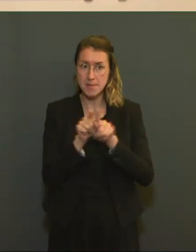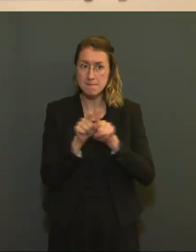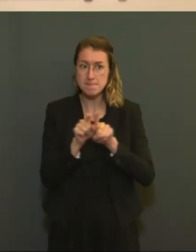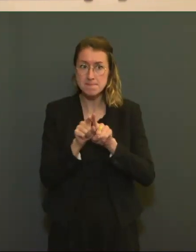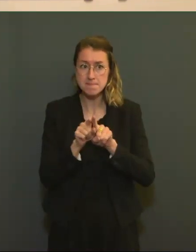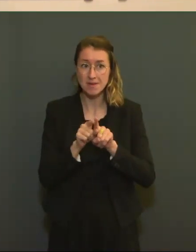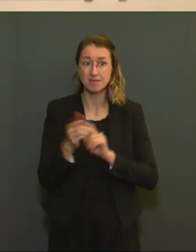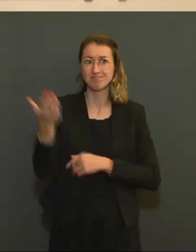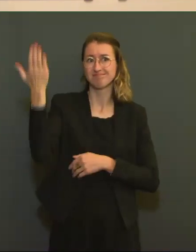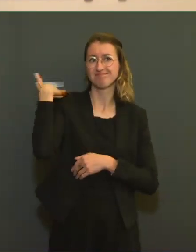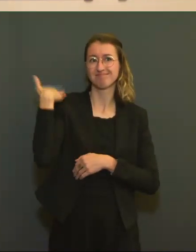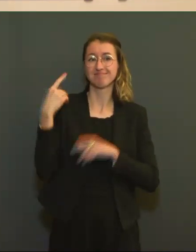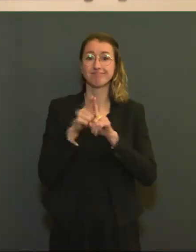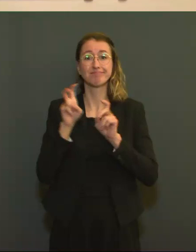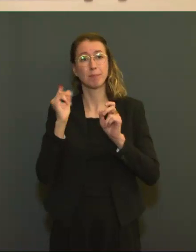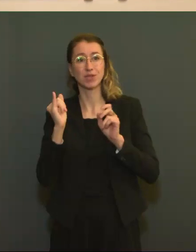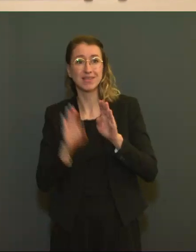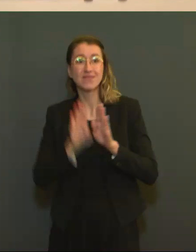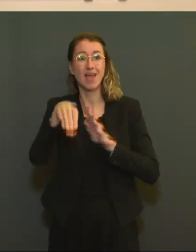vaguelette du mois d'août.